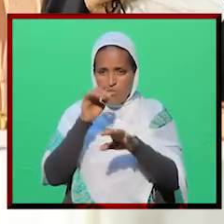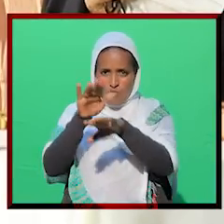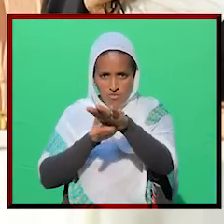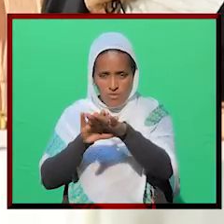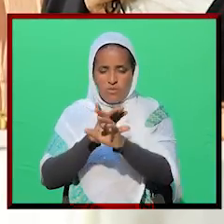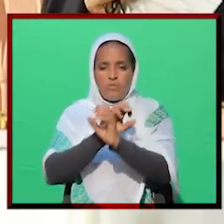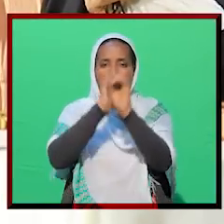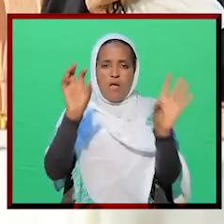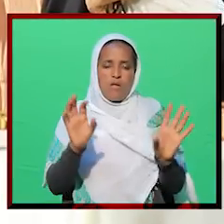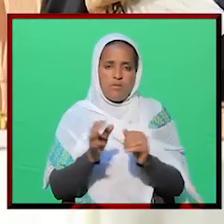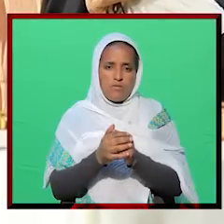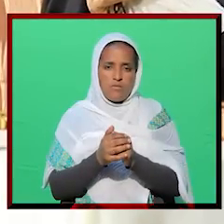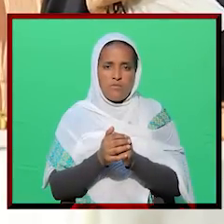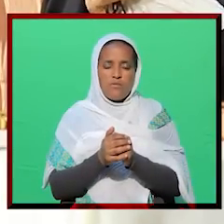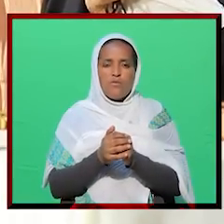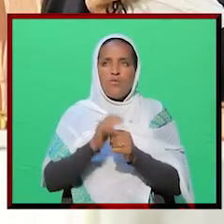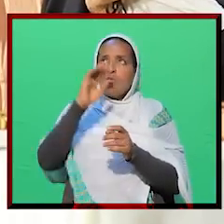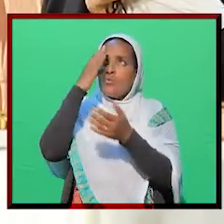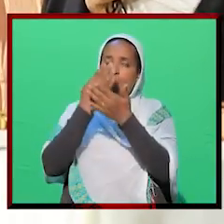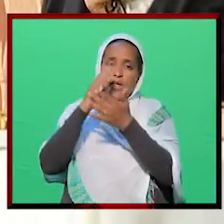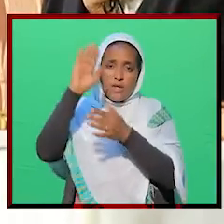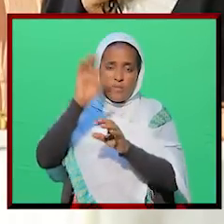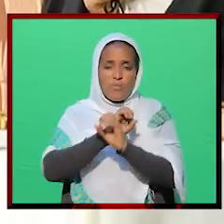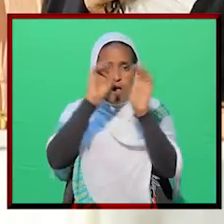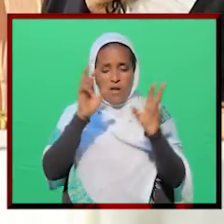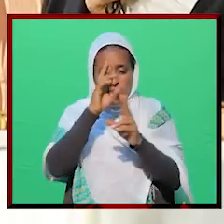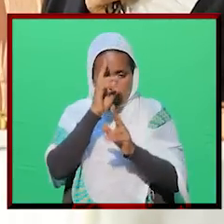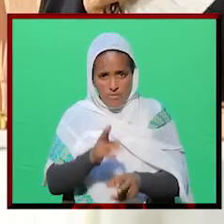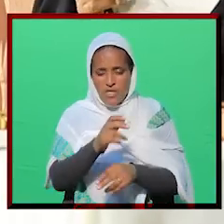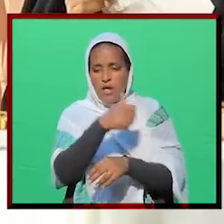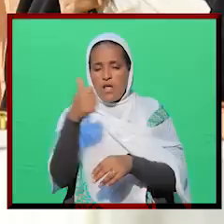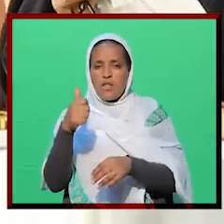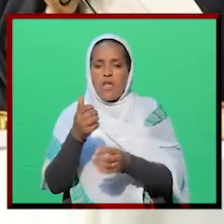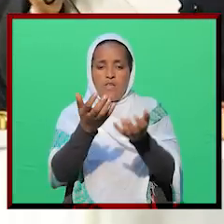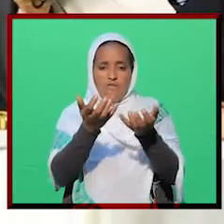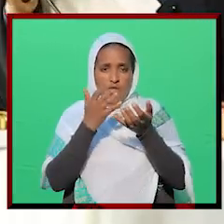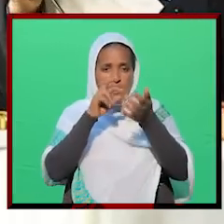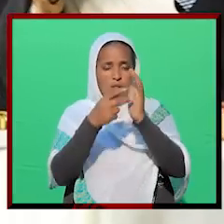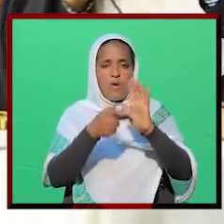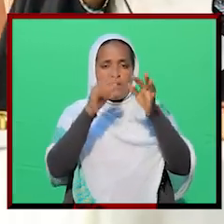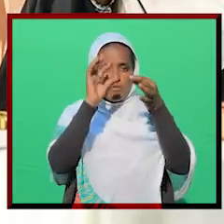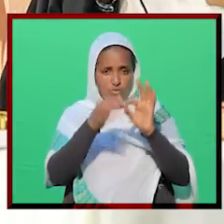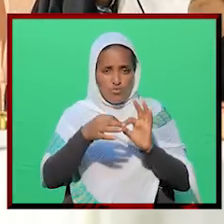ከሁላች የሚያበራ ፀሐይ አለና በማለት ፀሐይ ከሌላ ፀሐይ ብርሃን አይሻም በአንን ፍሬ ያሳው